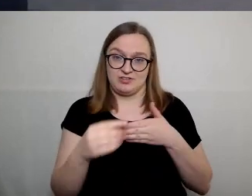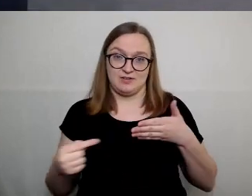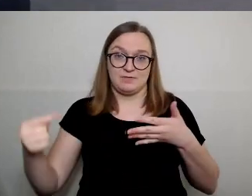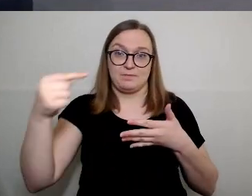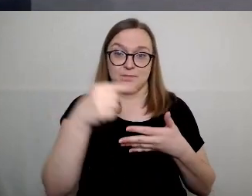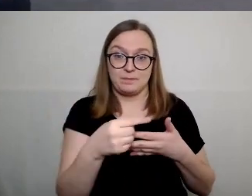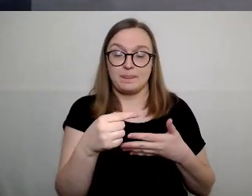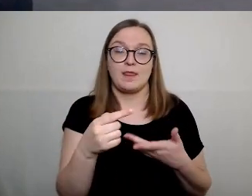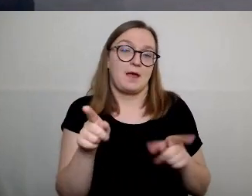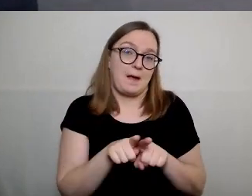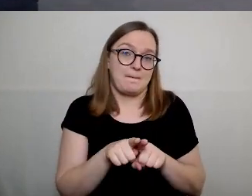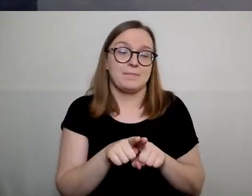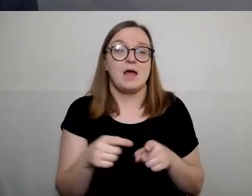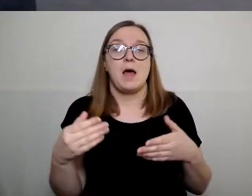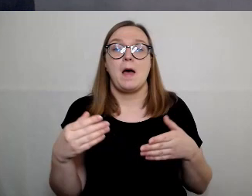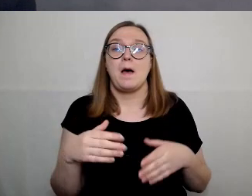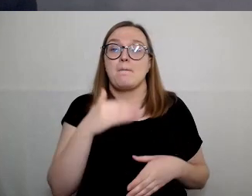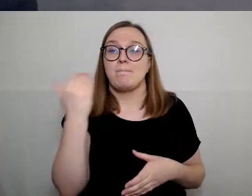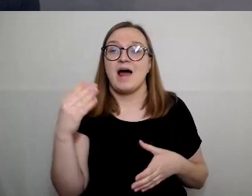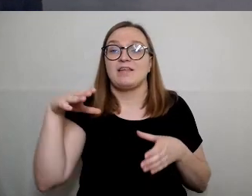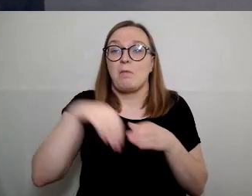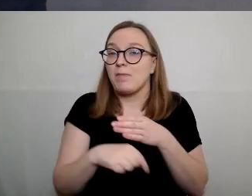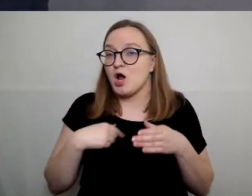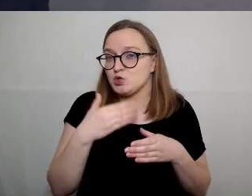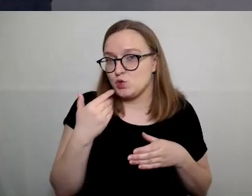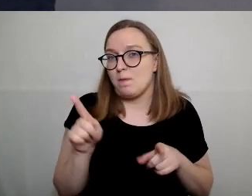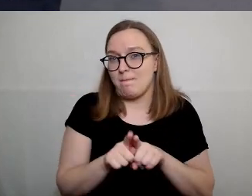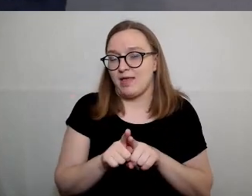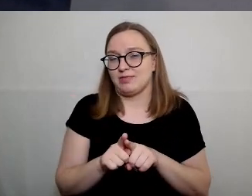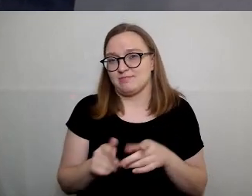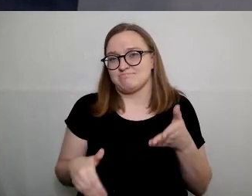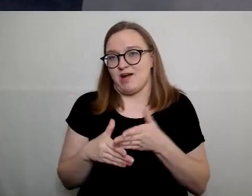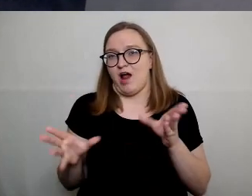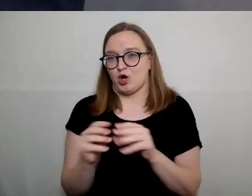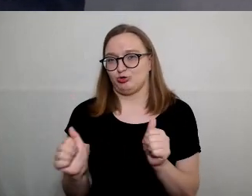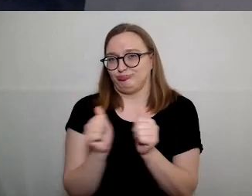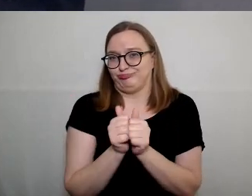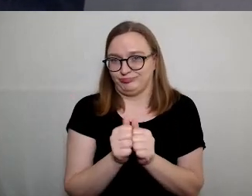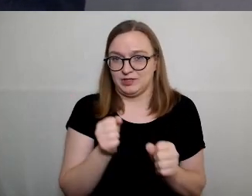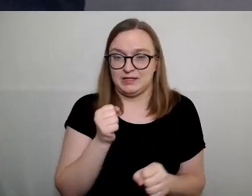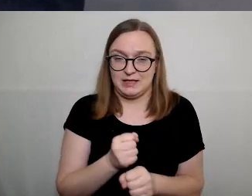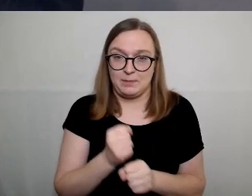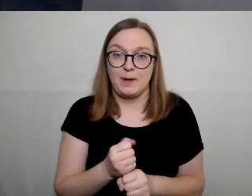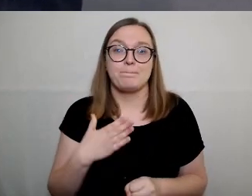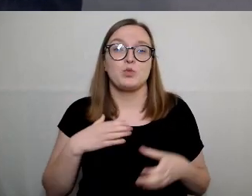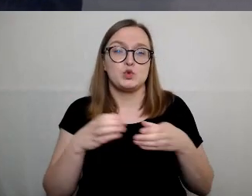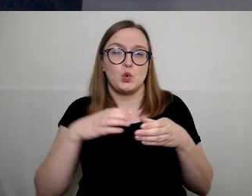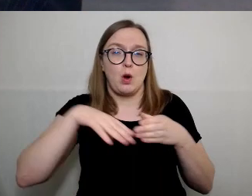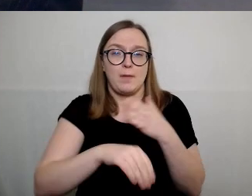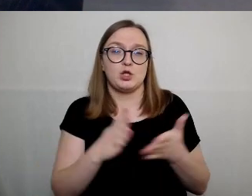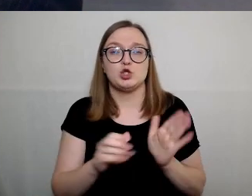partijai, bet prijaučiu. Ir mūsų komanda susideda iš 16 žmonių.